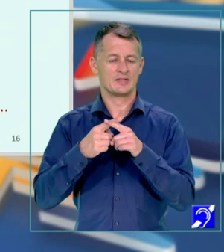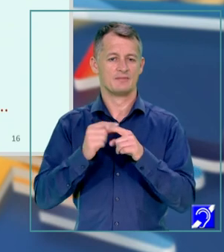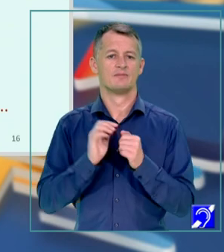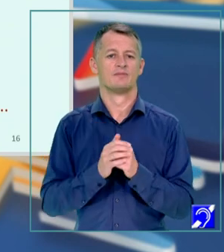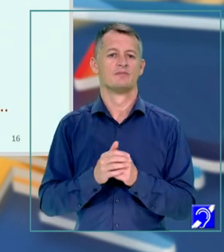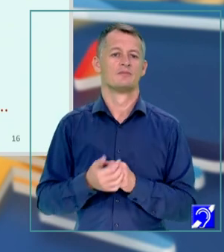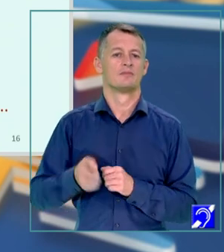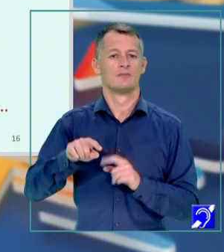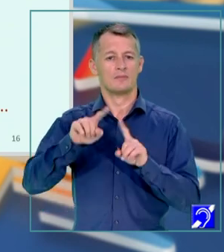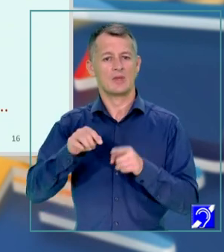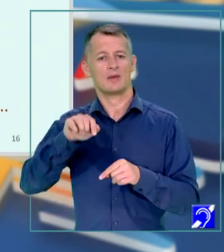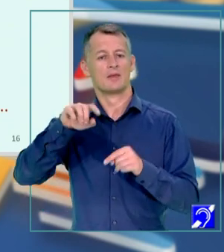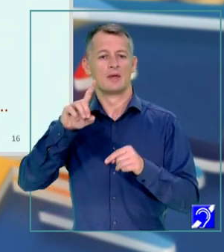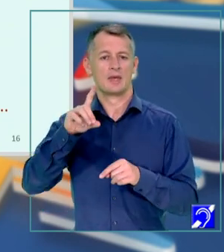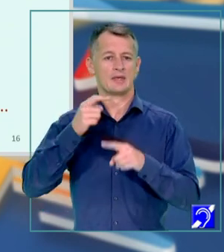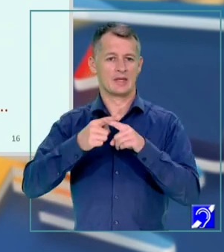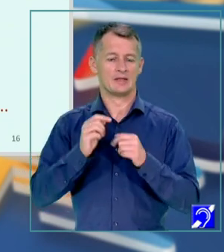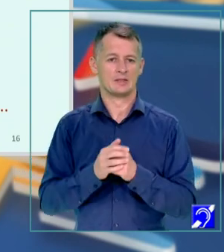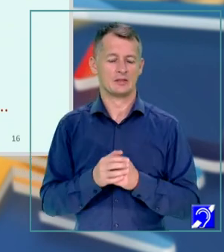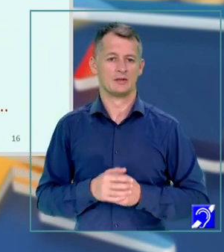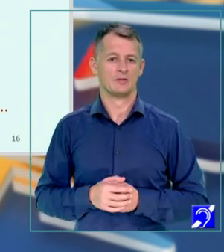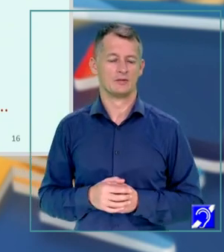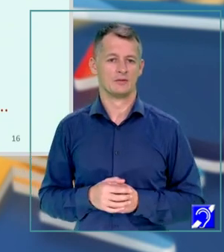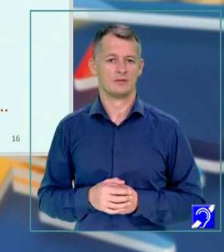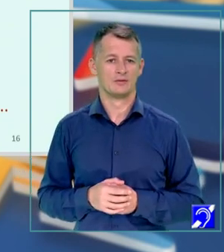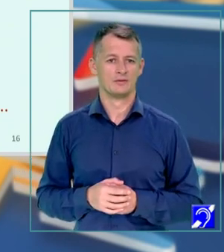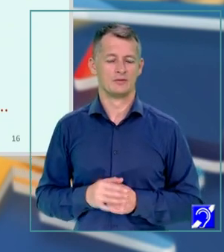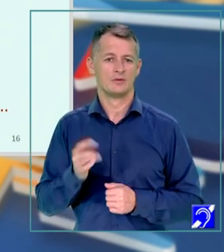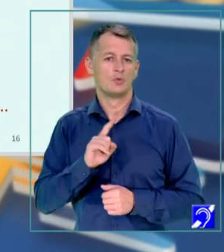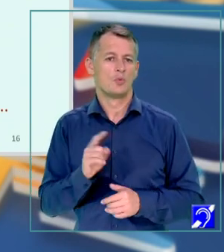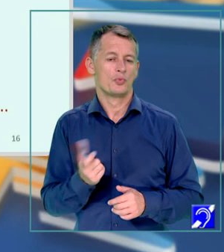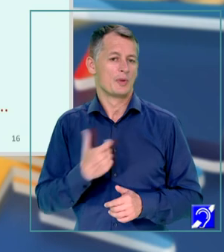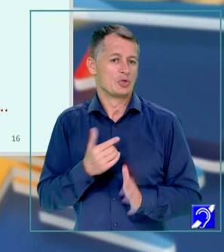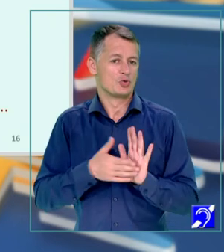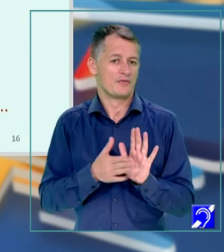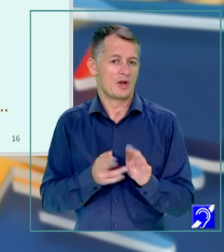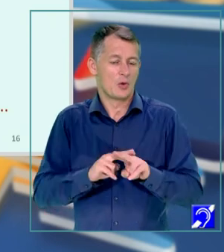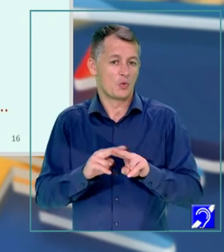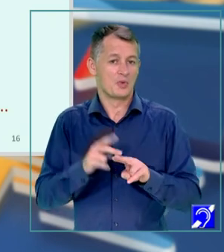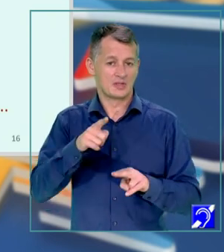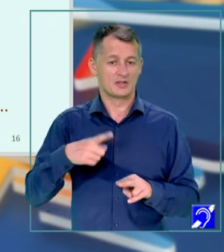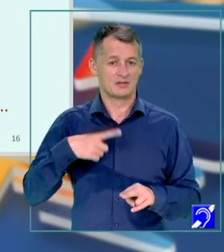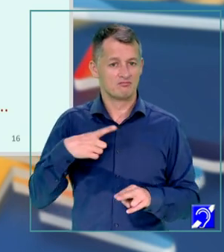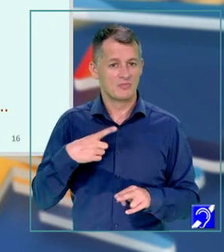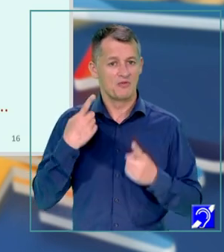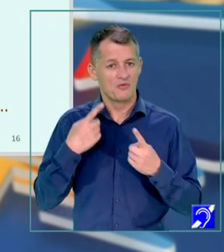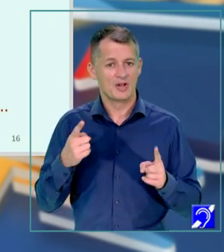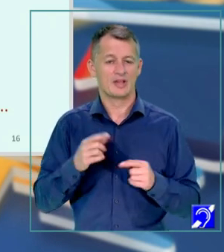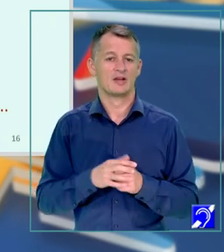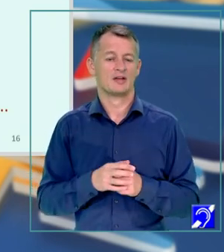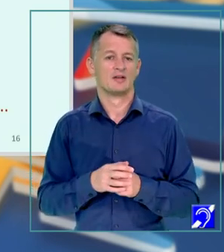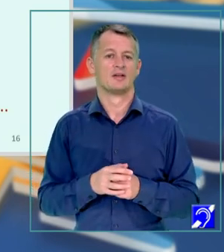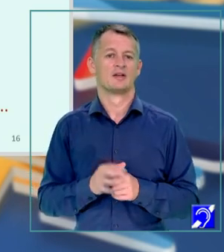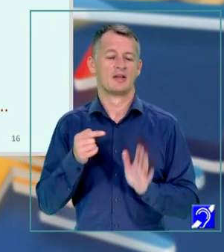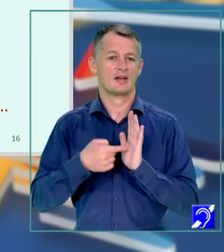nu justificăm ce sens are această ținea tul sau ce sunt în mod de a ei dai nota familia